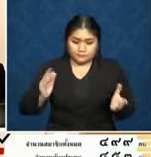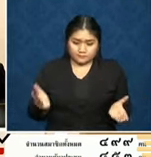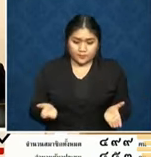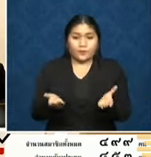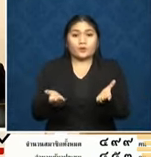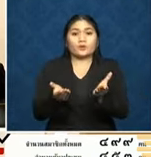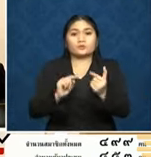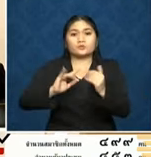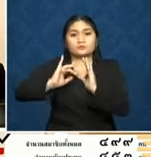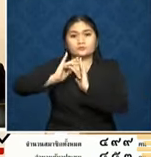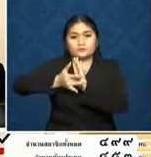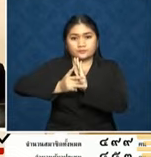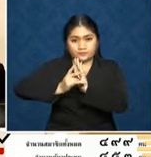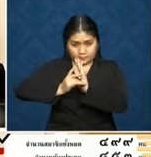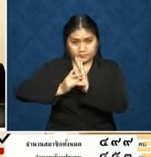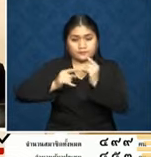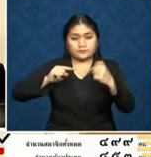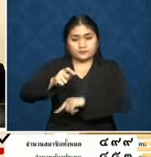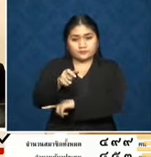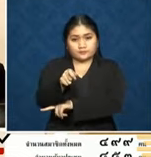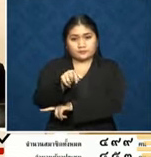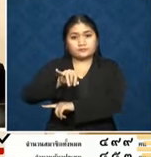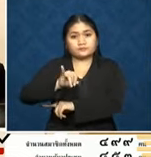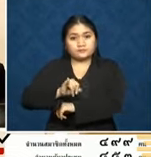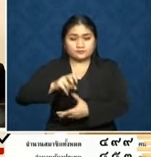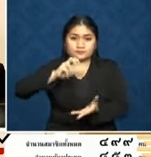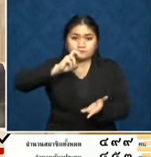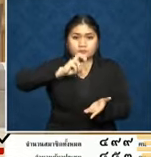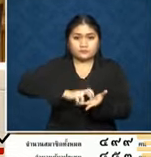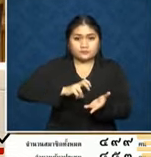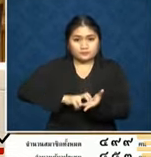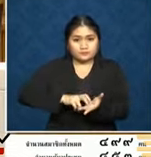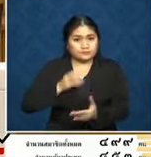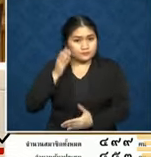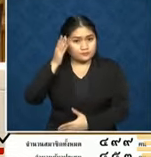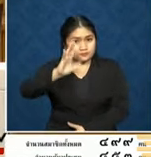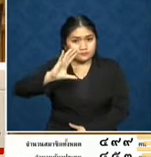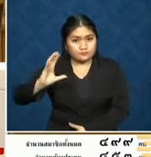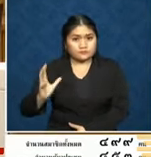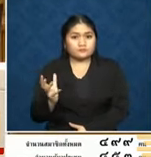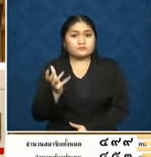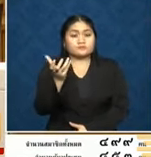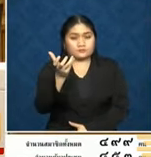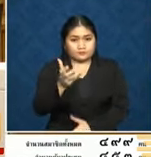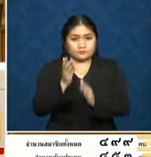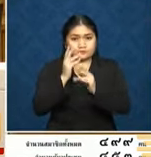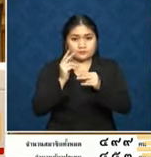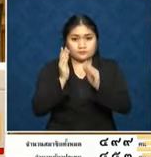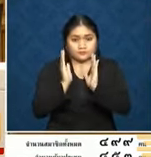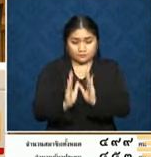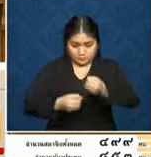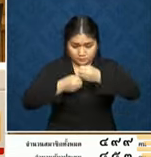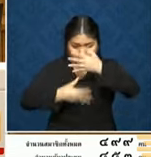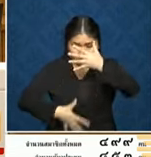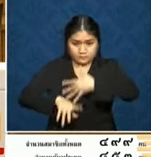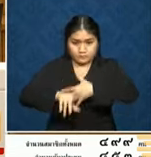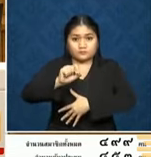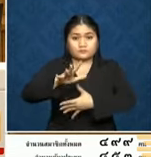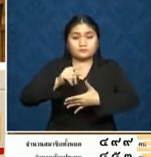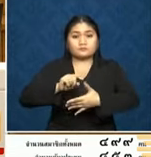ใช้เทคโนโลยีปัญญาประดิษฐ์เพื่อรองรับการเปลี่ยนแปลงในอนาคตจำนวน25คน